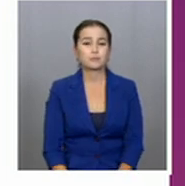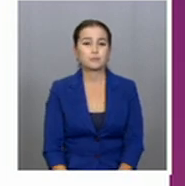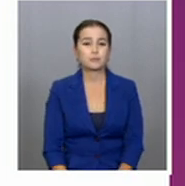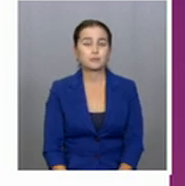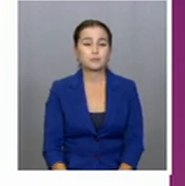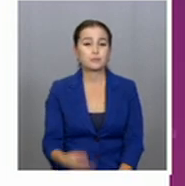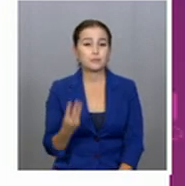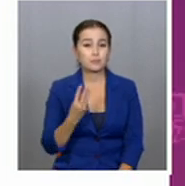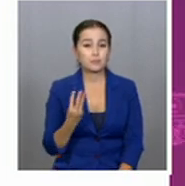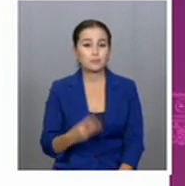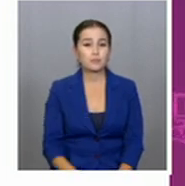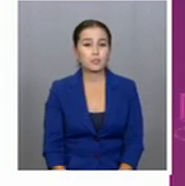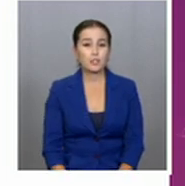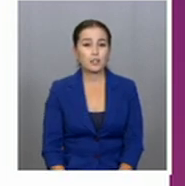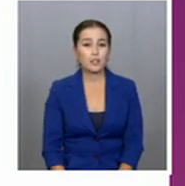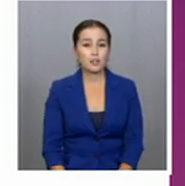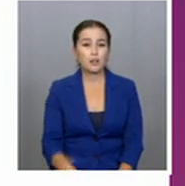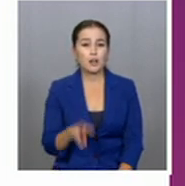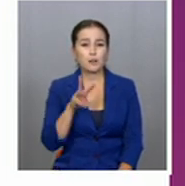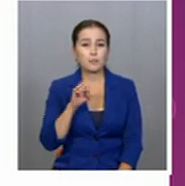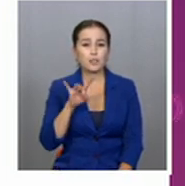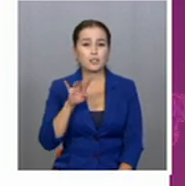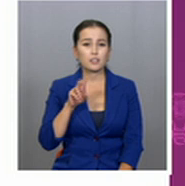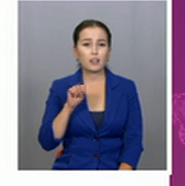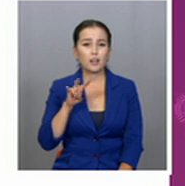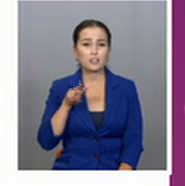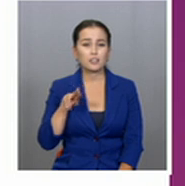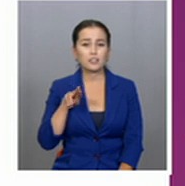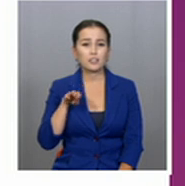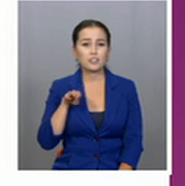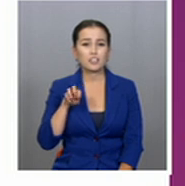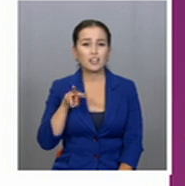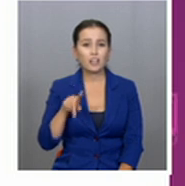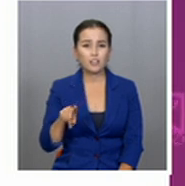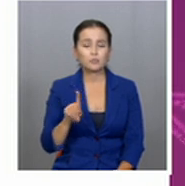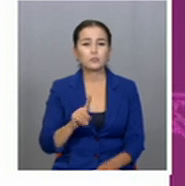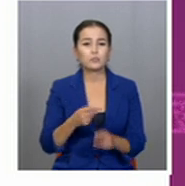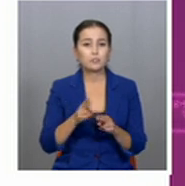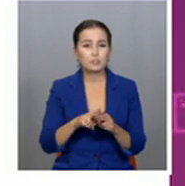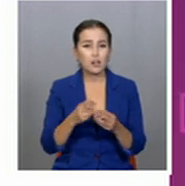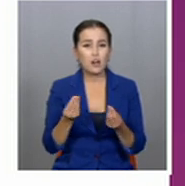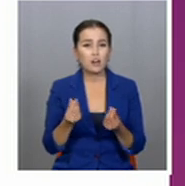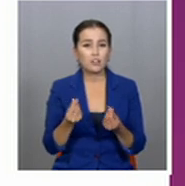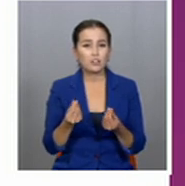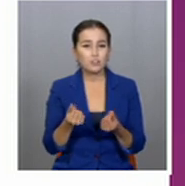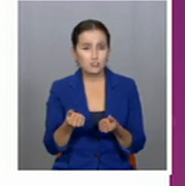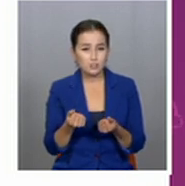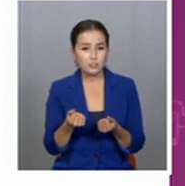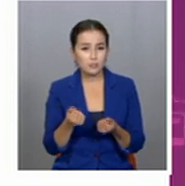Үшінші, меркантилді деген сөз ақшалы деген мағына береді.